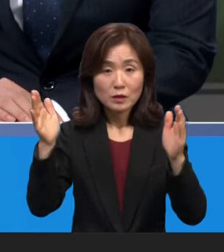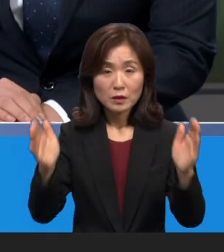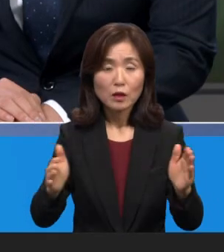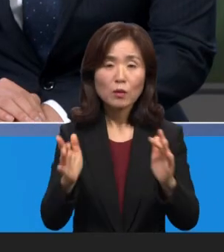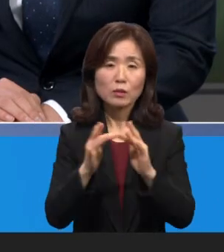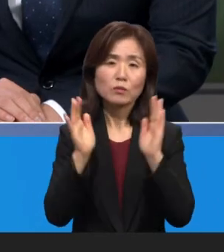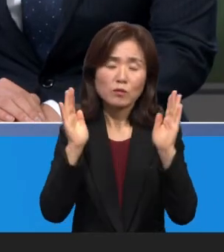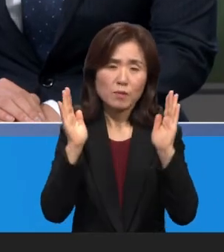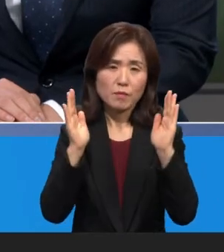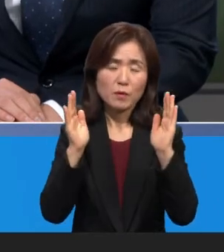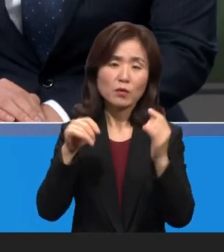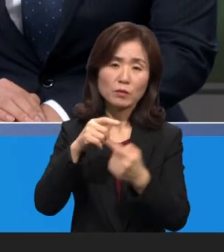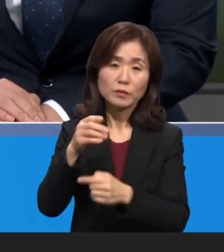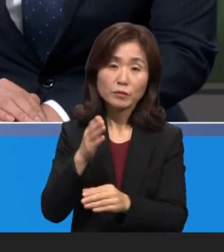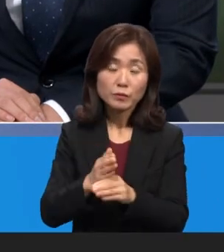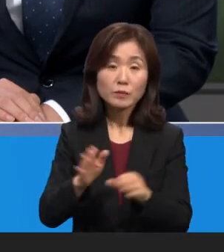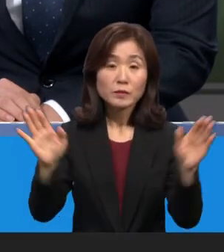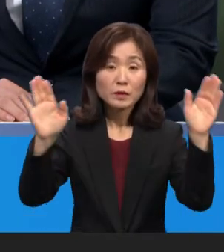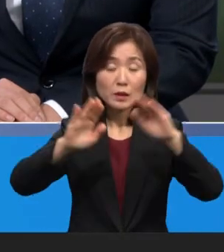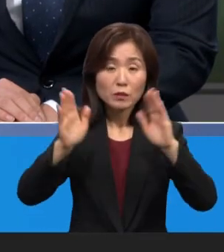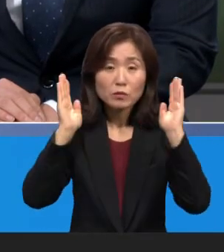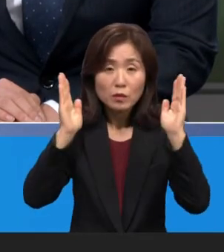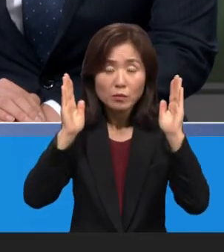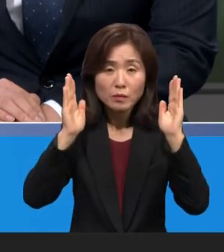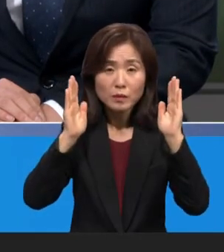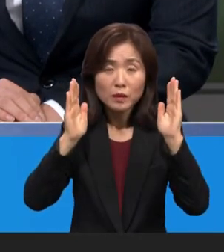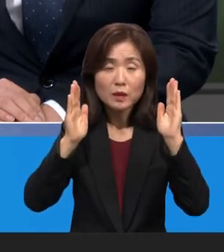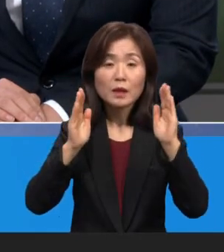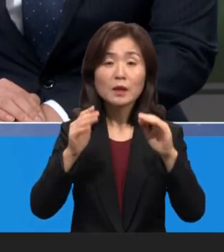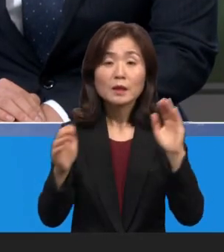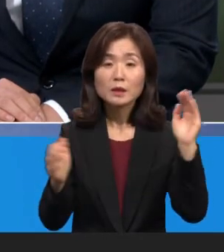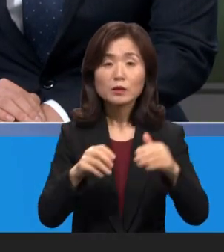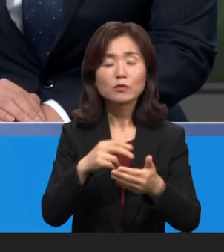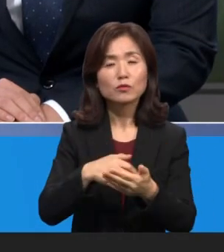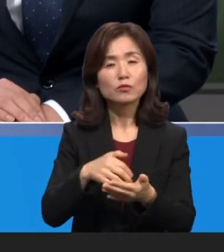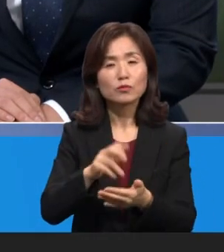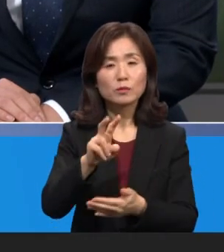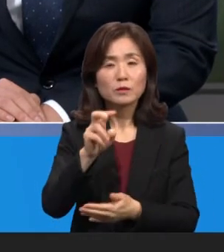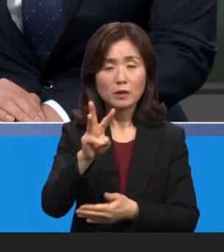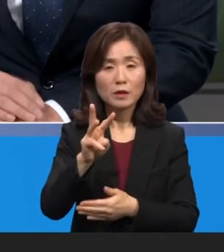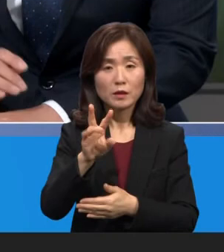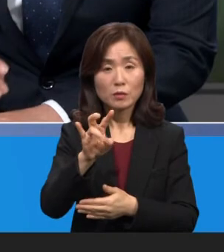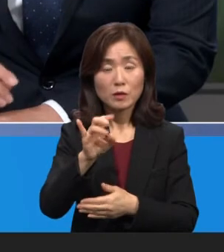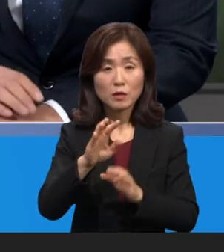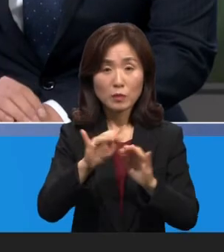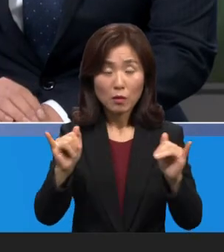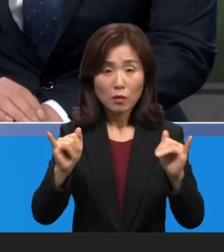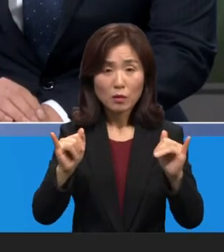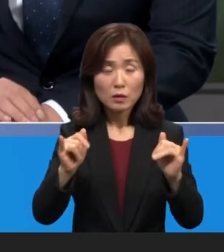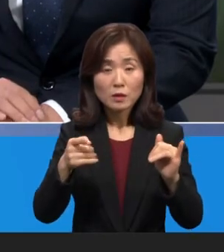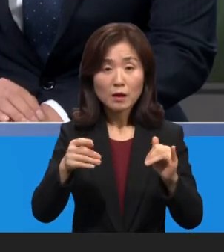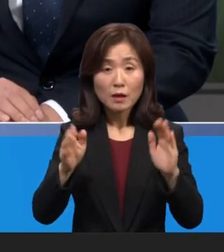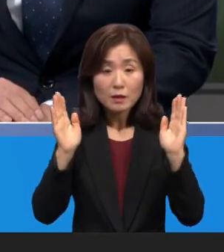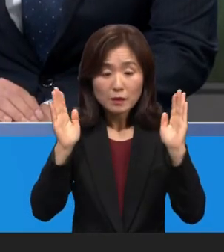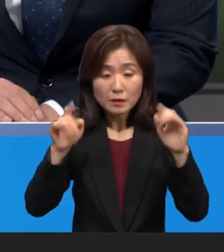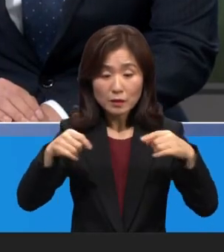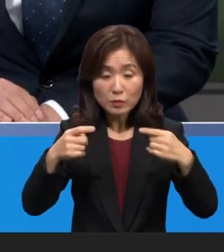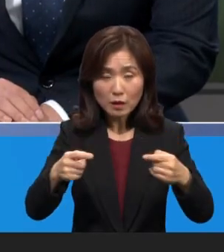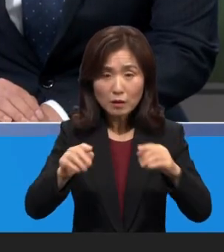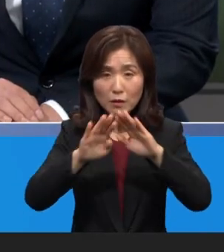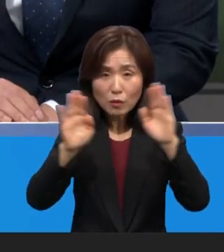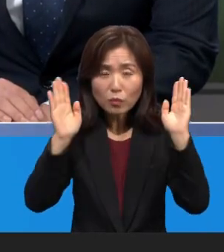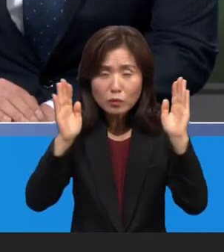있게 한 겁니다 야간 소비 등 학생들은 스물 네 명인데 실제로 이 학생들의 학습 참여가 났어 블 할 때보다 들었습니다